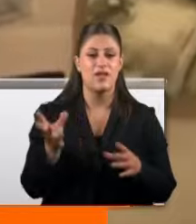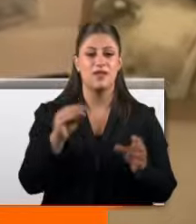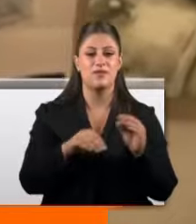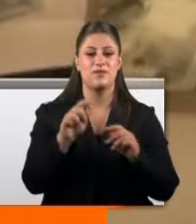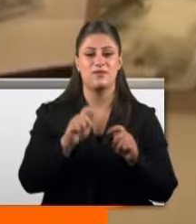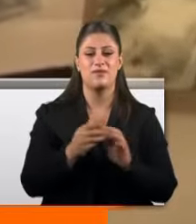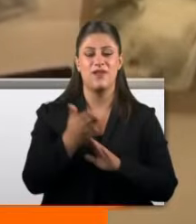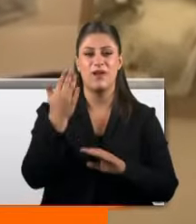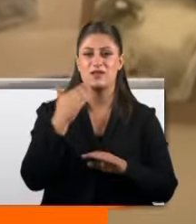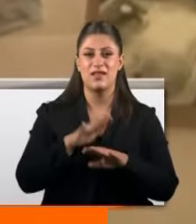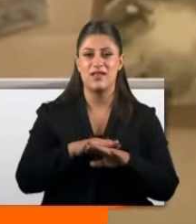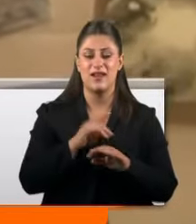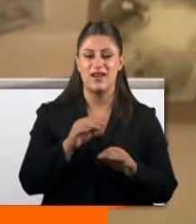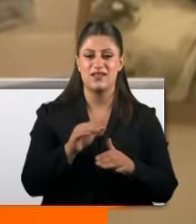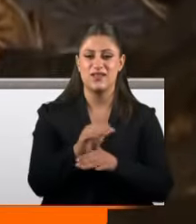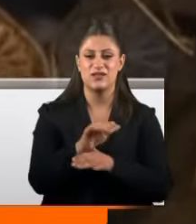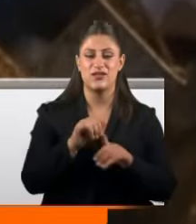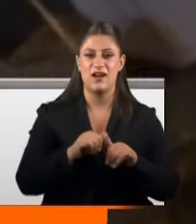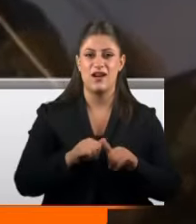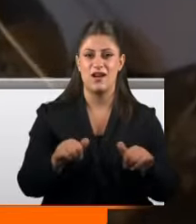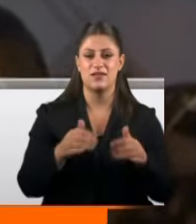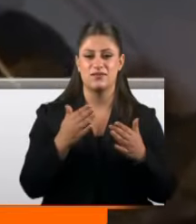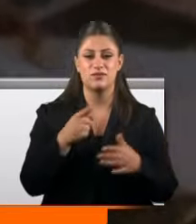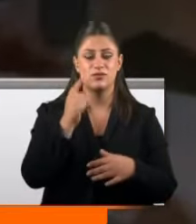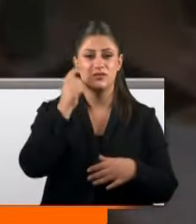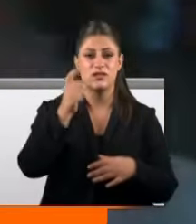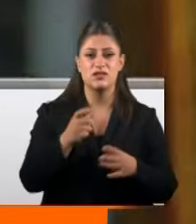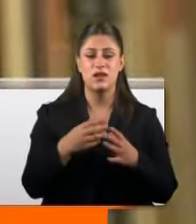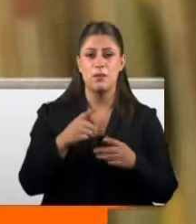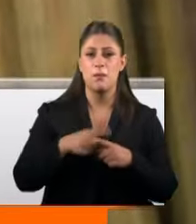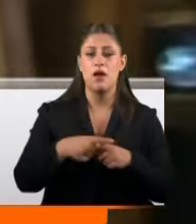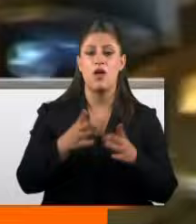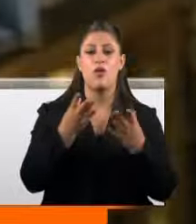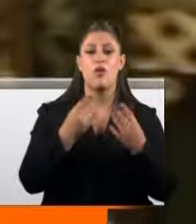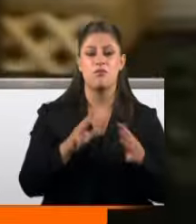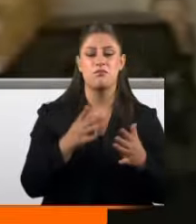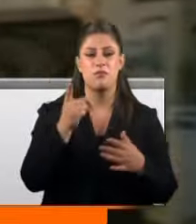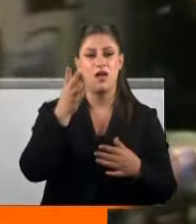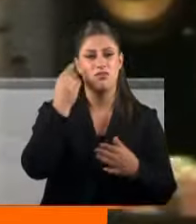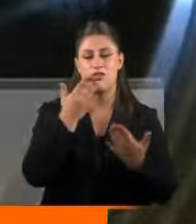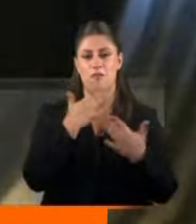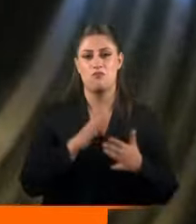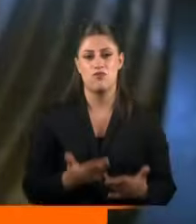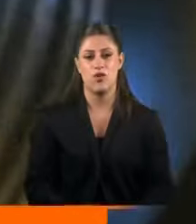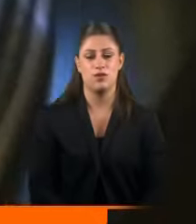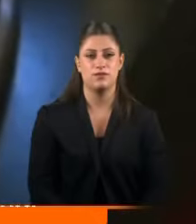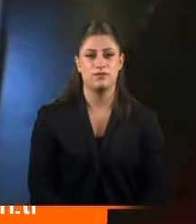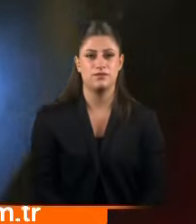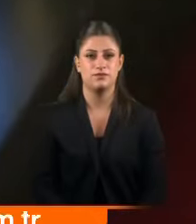Geçmişi yaşıyorum ya. Nadir olan plak değil insandır. Onu bir insanla paylaşamadığımız sürece bence bir anlamı olmuyor.